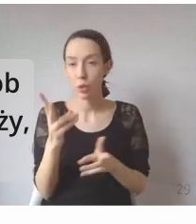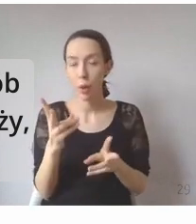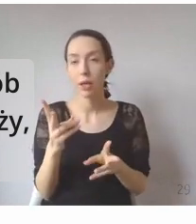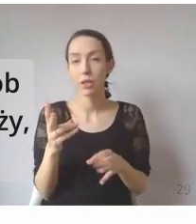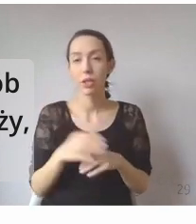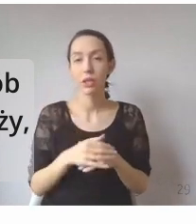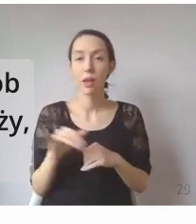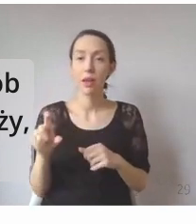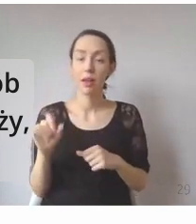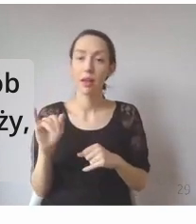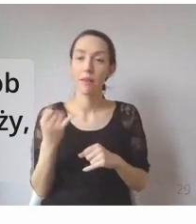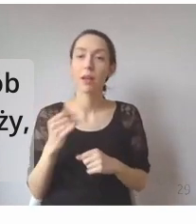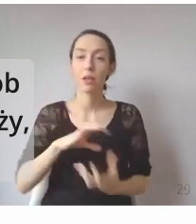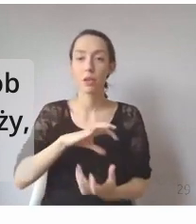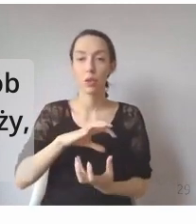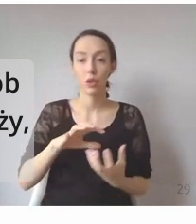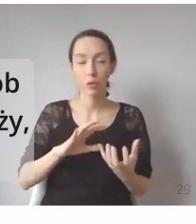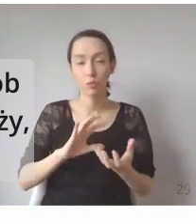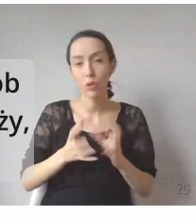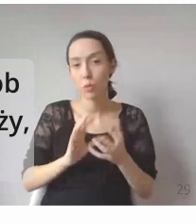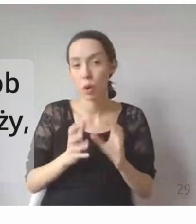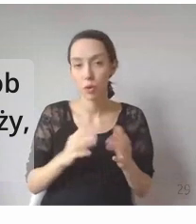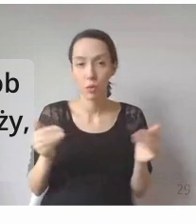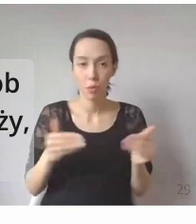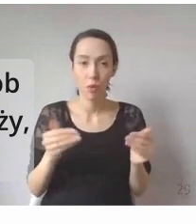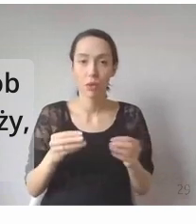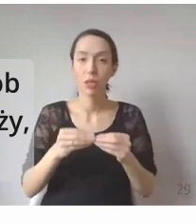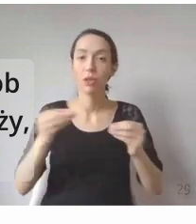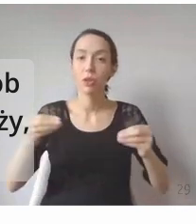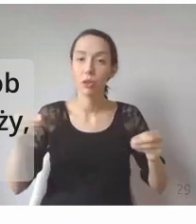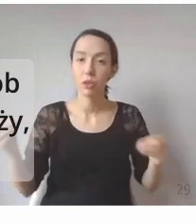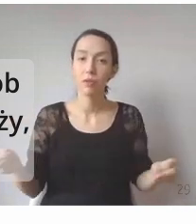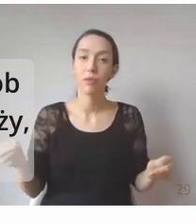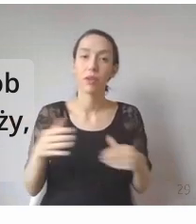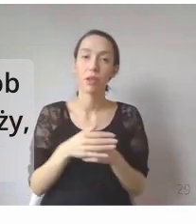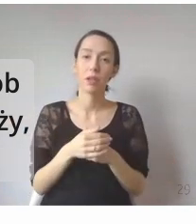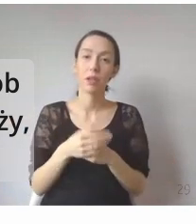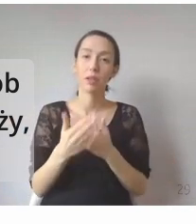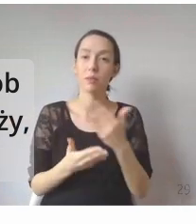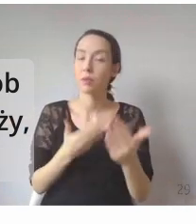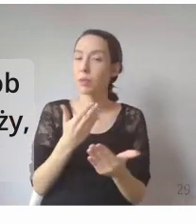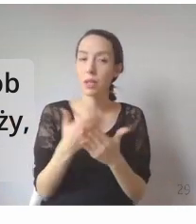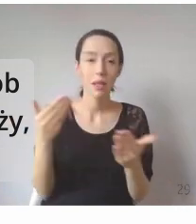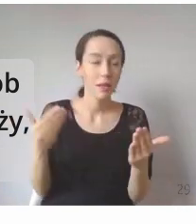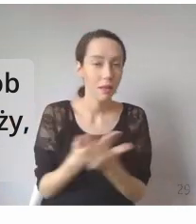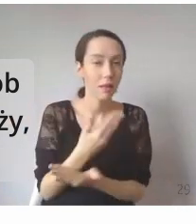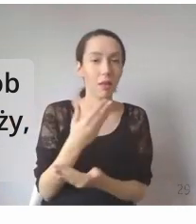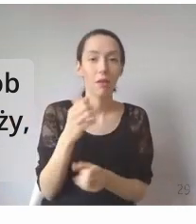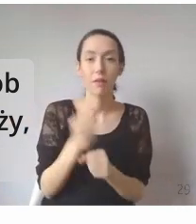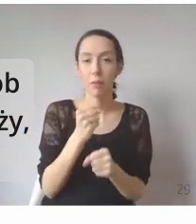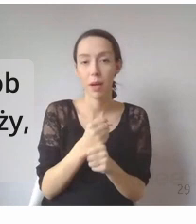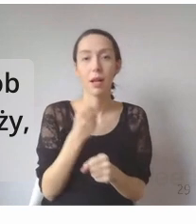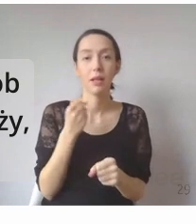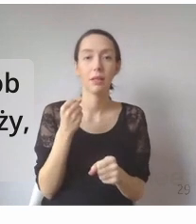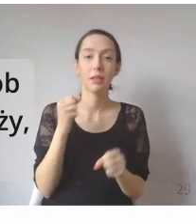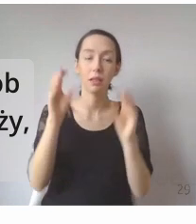jaki sposób można się rozwijać, jakie są, nie wiem, propozycje nowe oferty pracy w tej branży, jakie są propozycje nowych